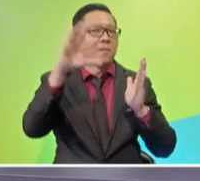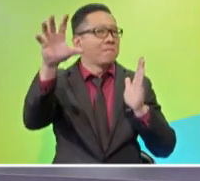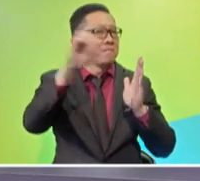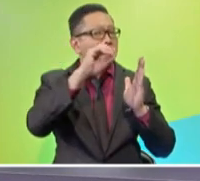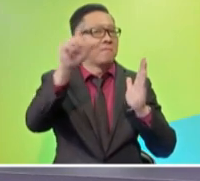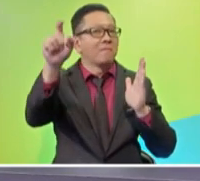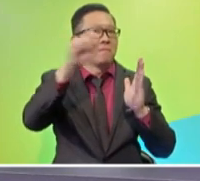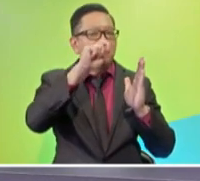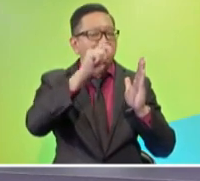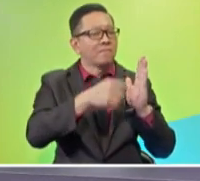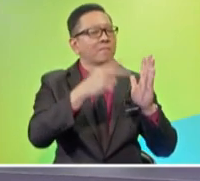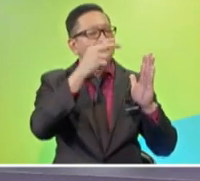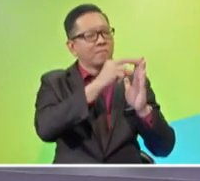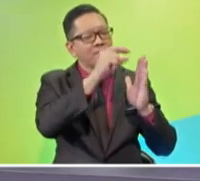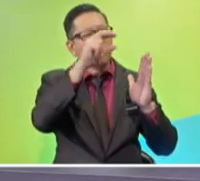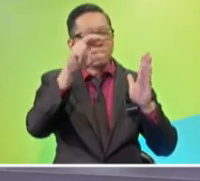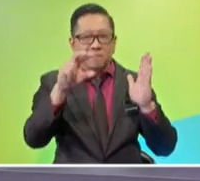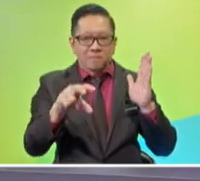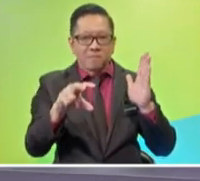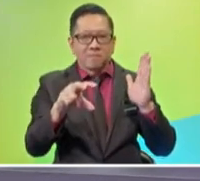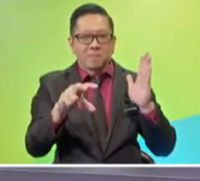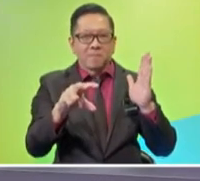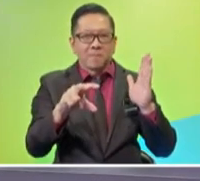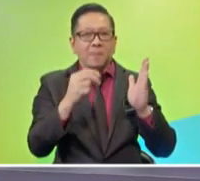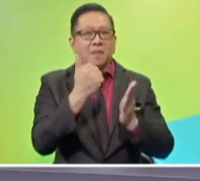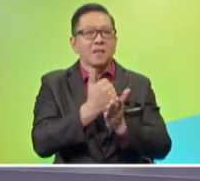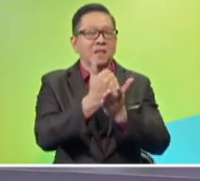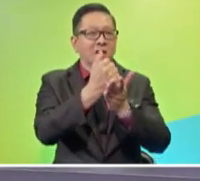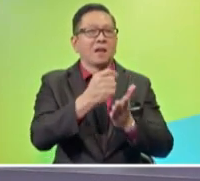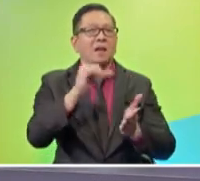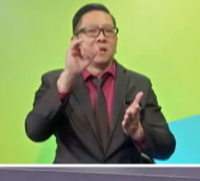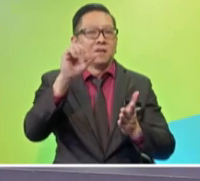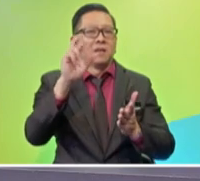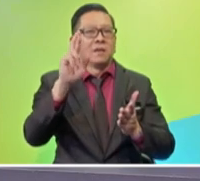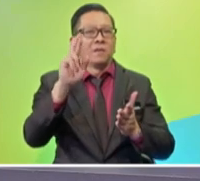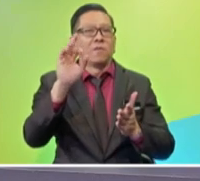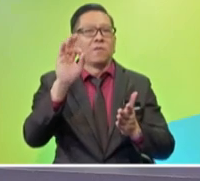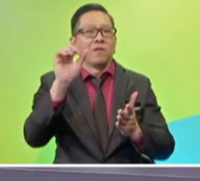Boleh isi lagi tu. Boleh isi lagi. Kita tolong Ifa buah apple yang ketiga.